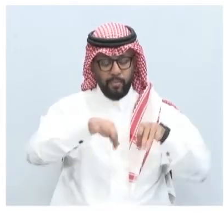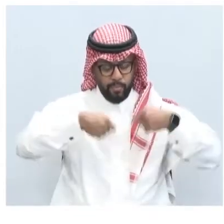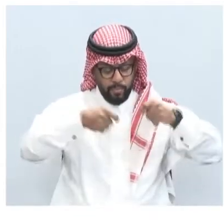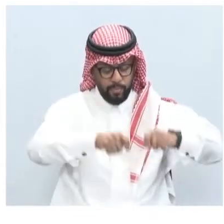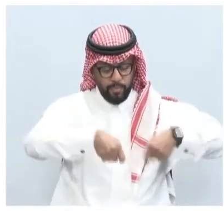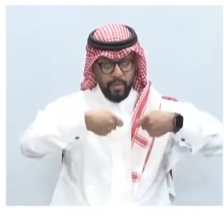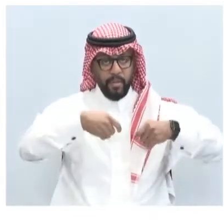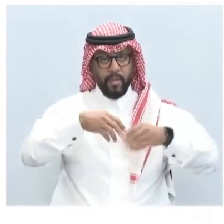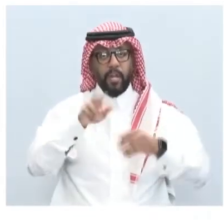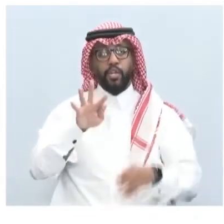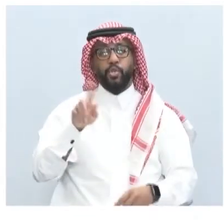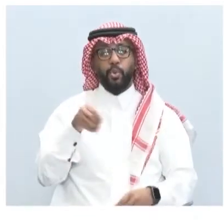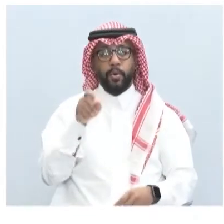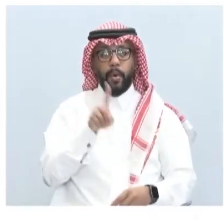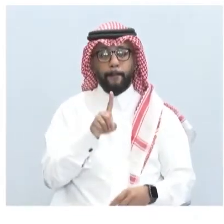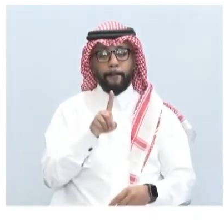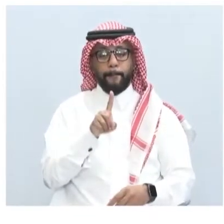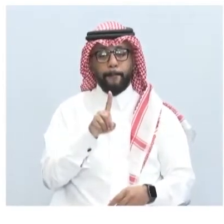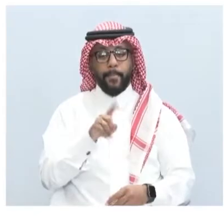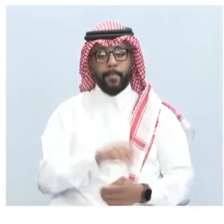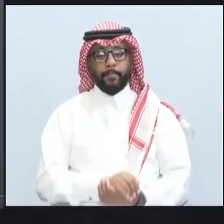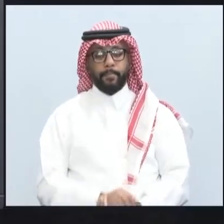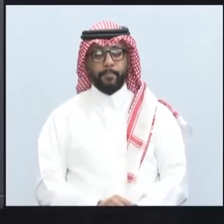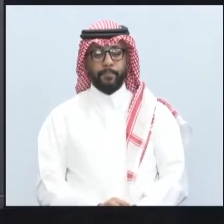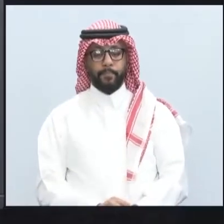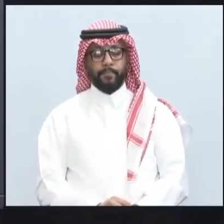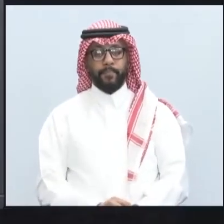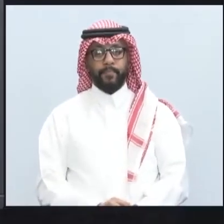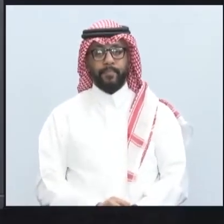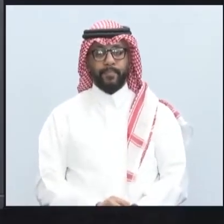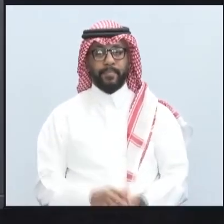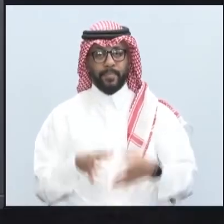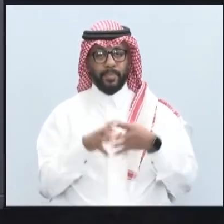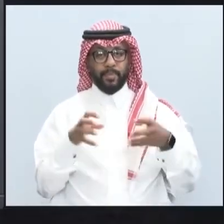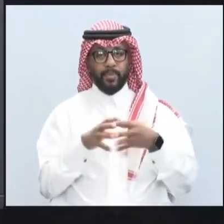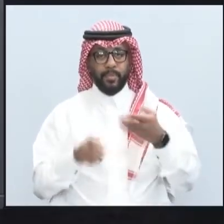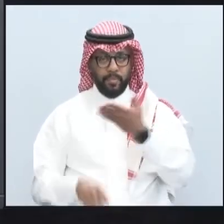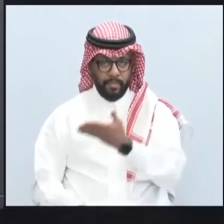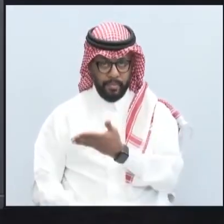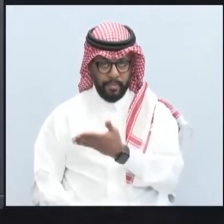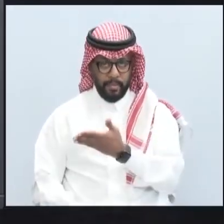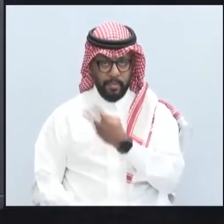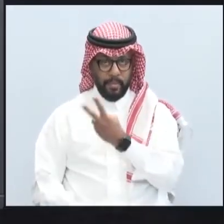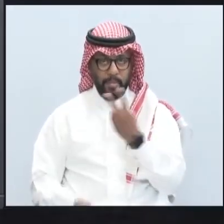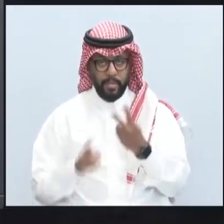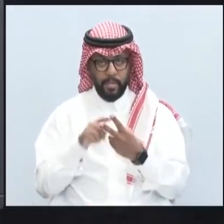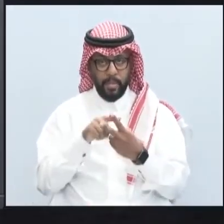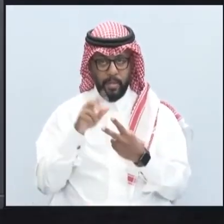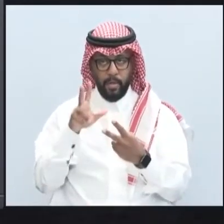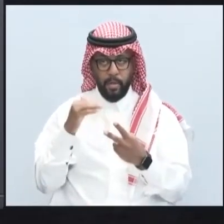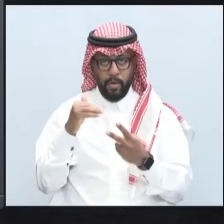والذي يعرف به الشراب فاذن هذا هو تعريف الخف وهذا هو